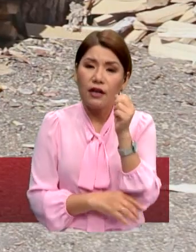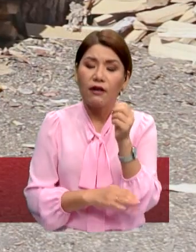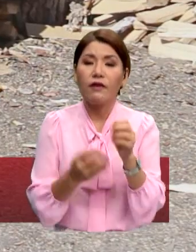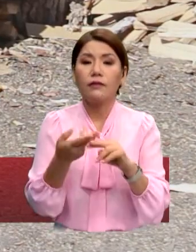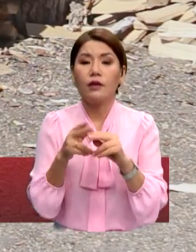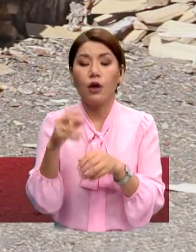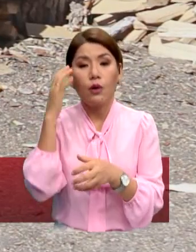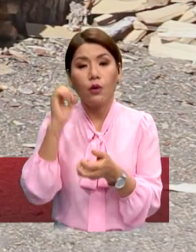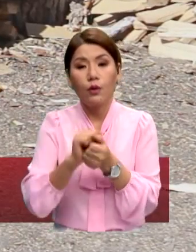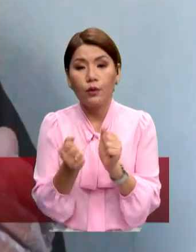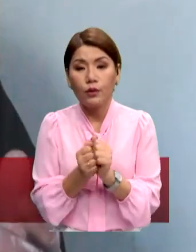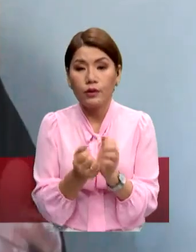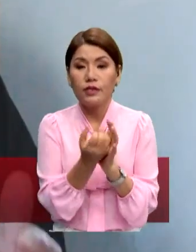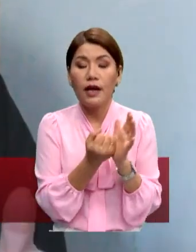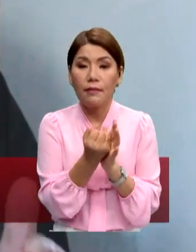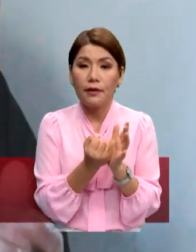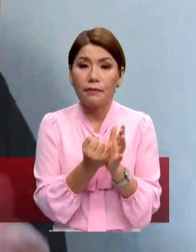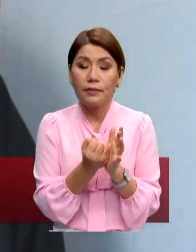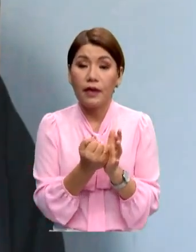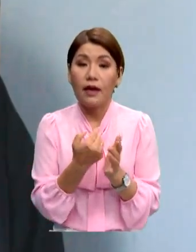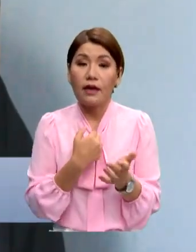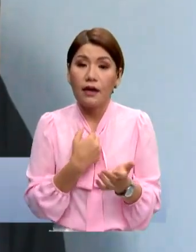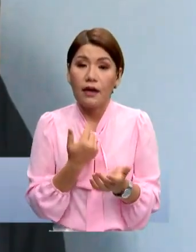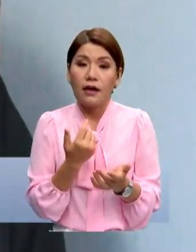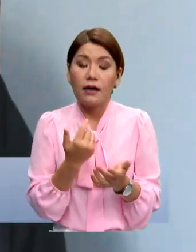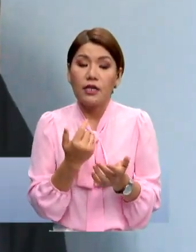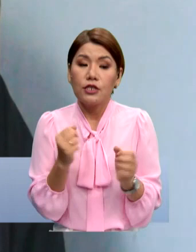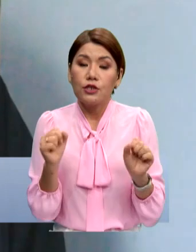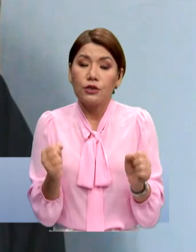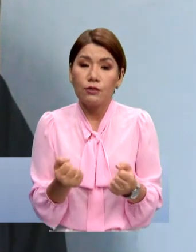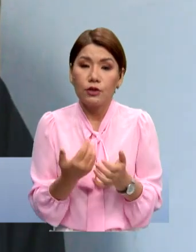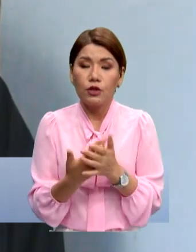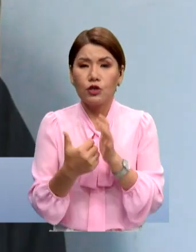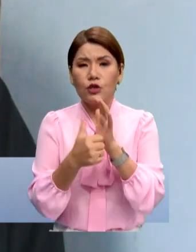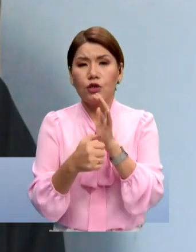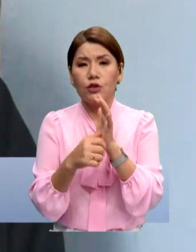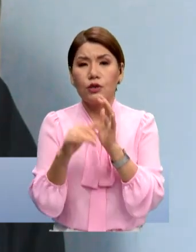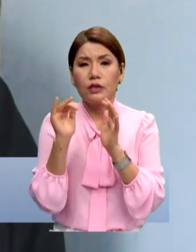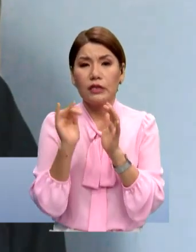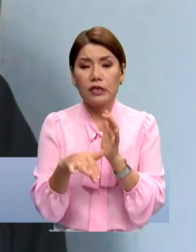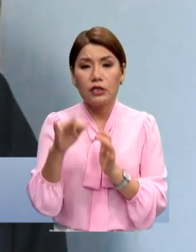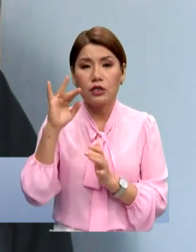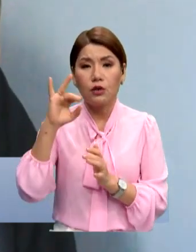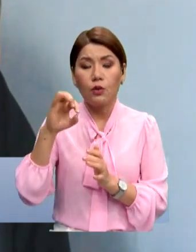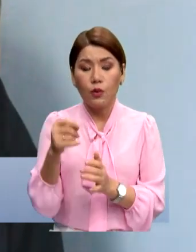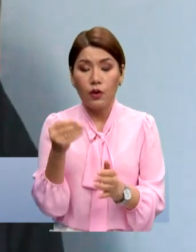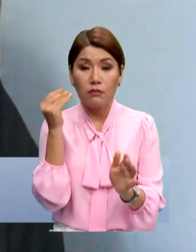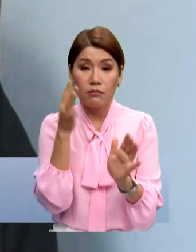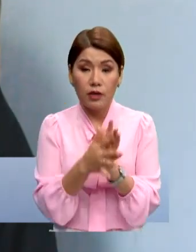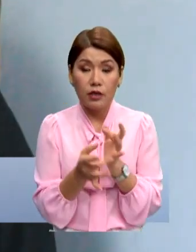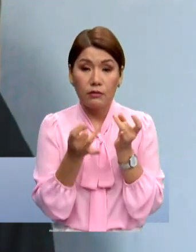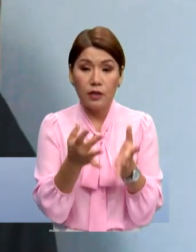углем. Иначе не выжить. Я за зиму очень где-то 600 тысяч у меня уходит. Потому